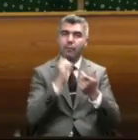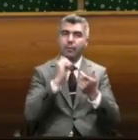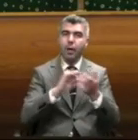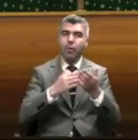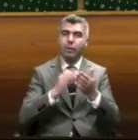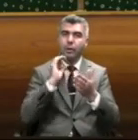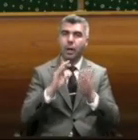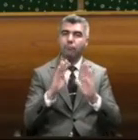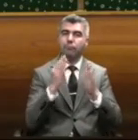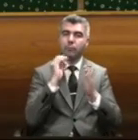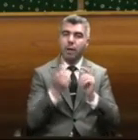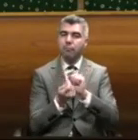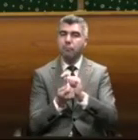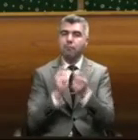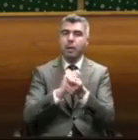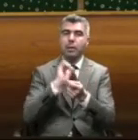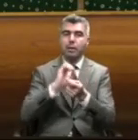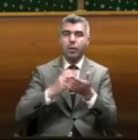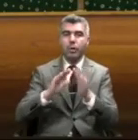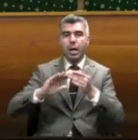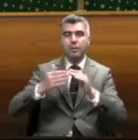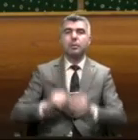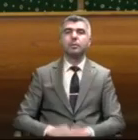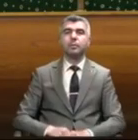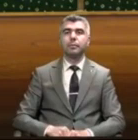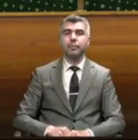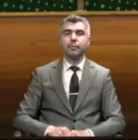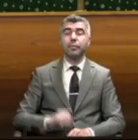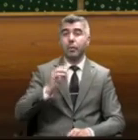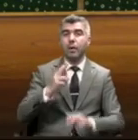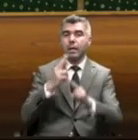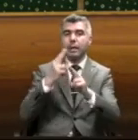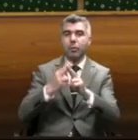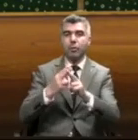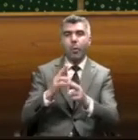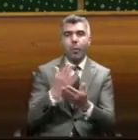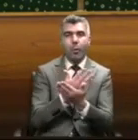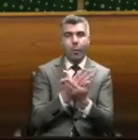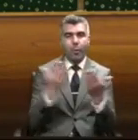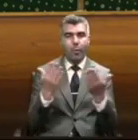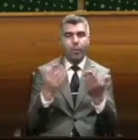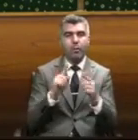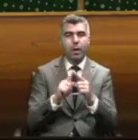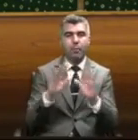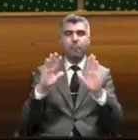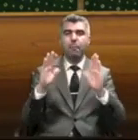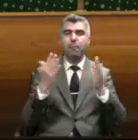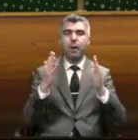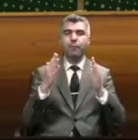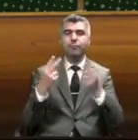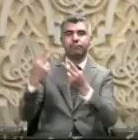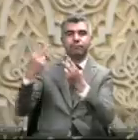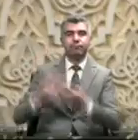المغربيه في مجال التحويل تحول الرقمي وبطبيعه الحال باسمكم جميعا ارحب باعضاء الوفد